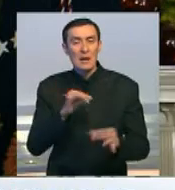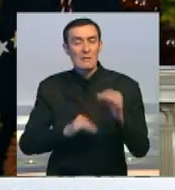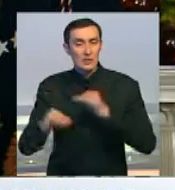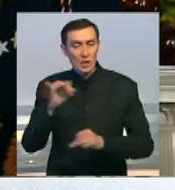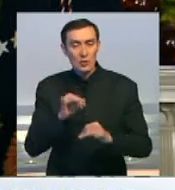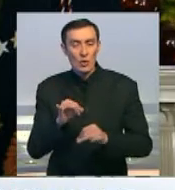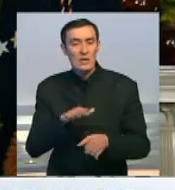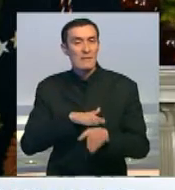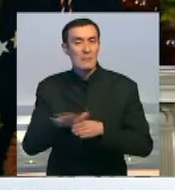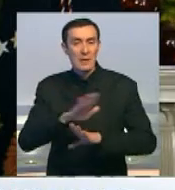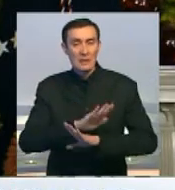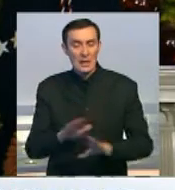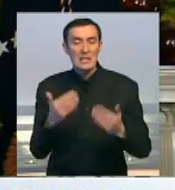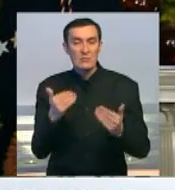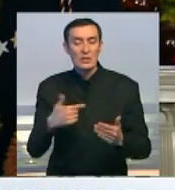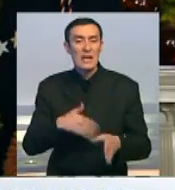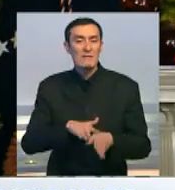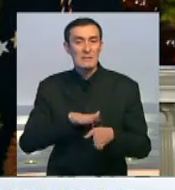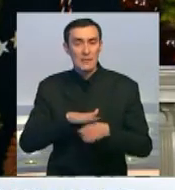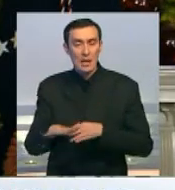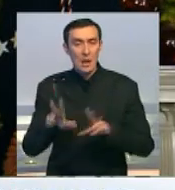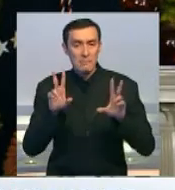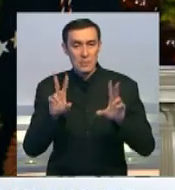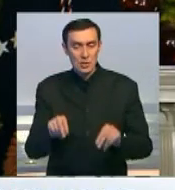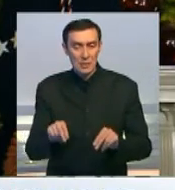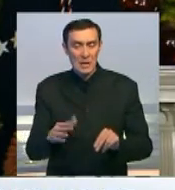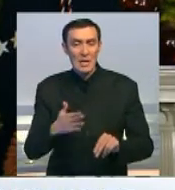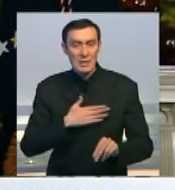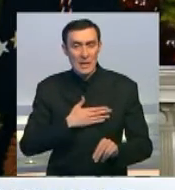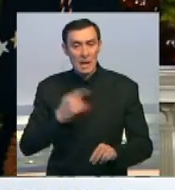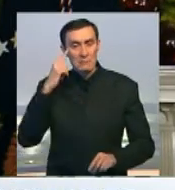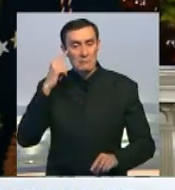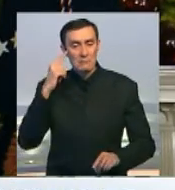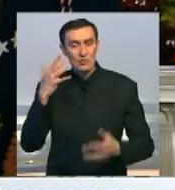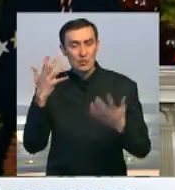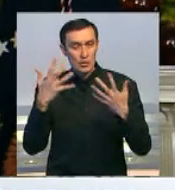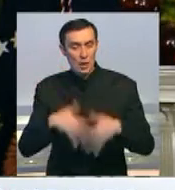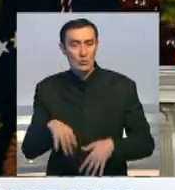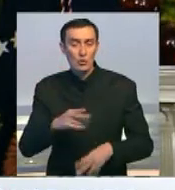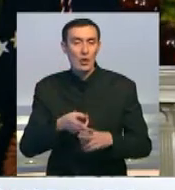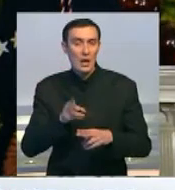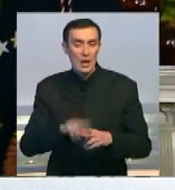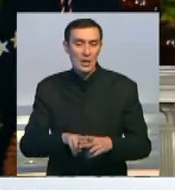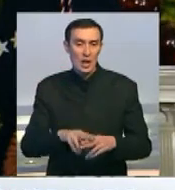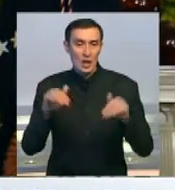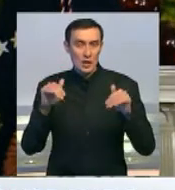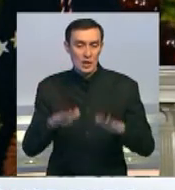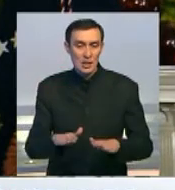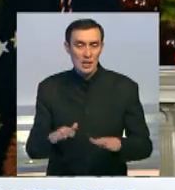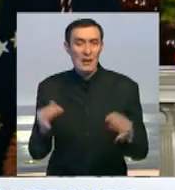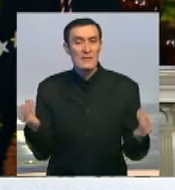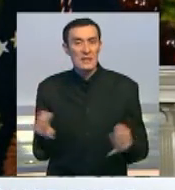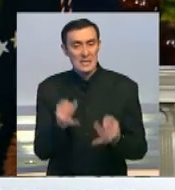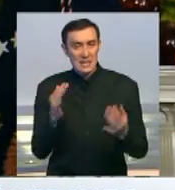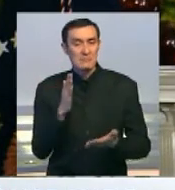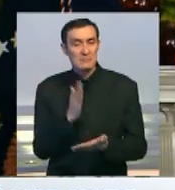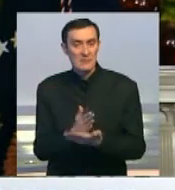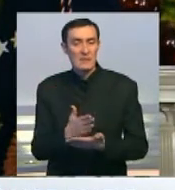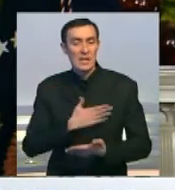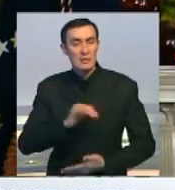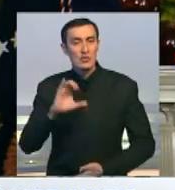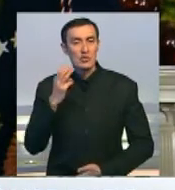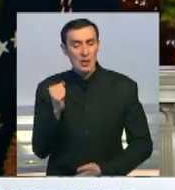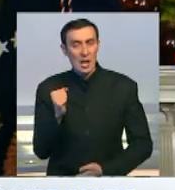конца. Сегодня я исполняю обещанное. Я рассудил, что это решение в интересах Соединенных Штатов Америки